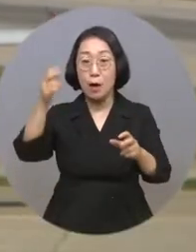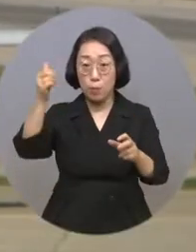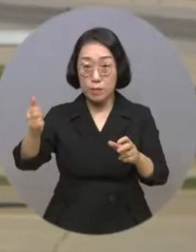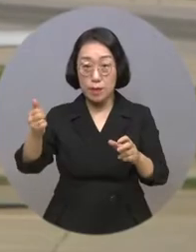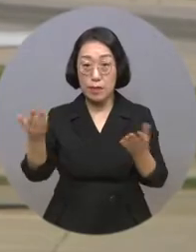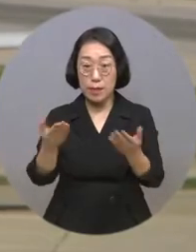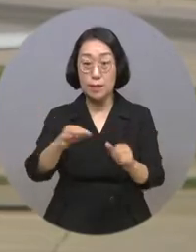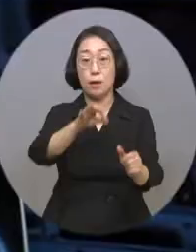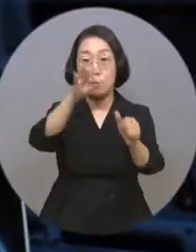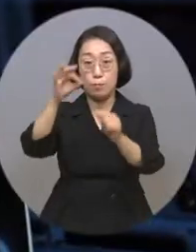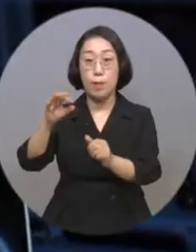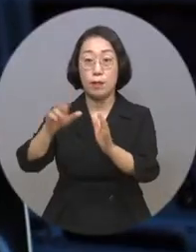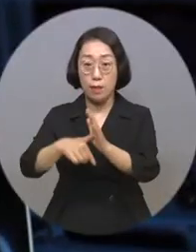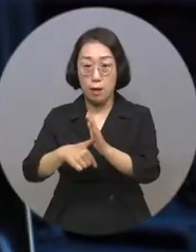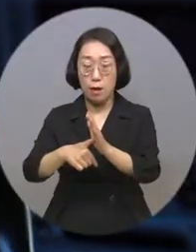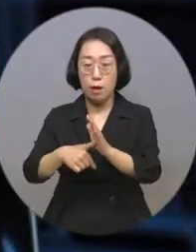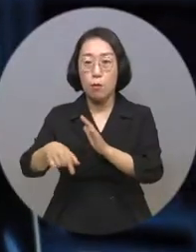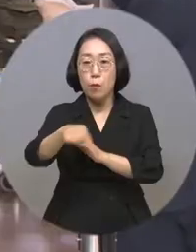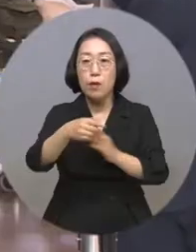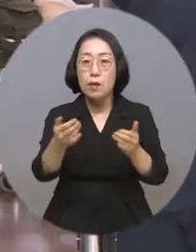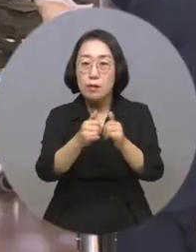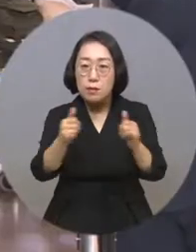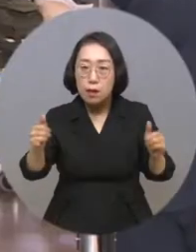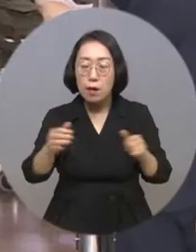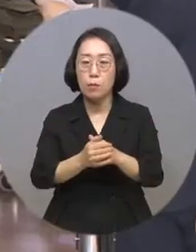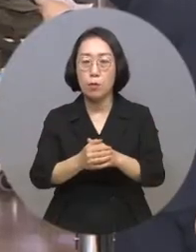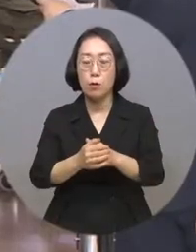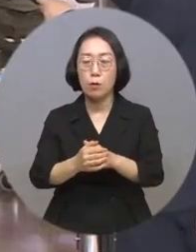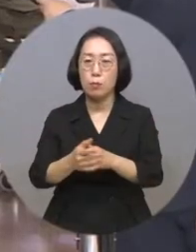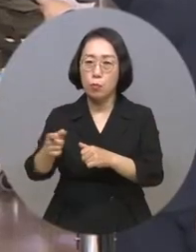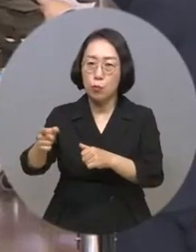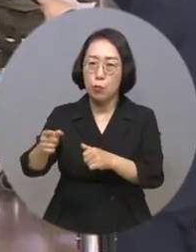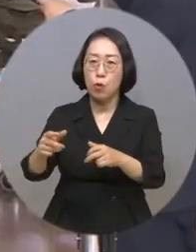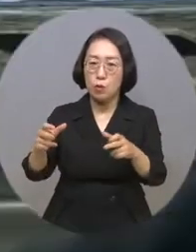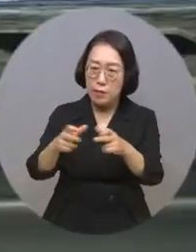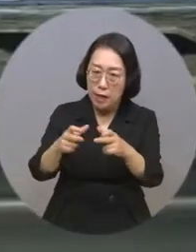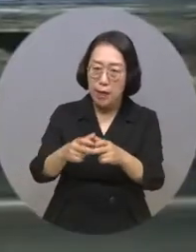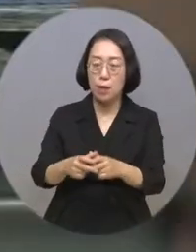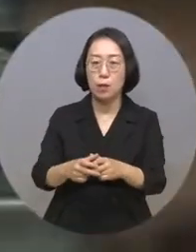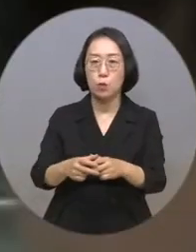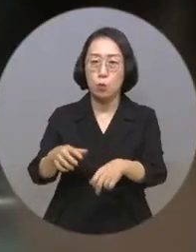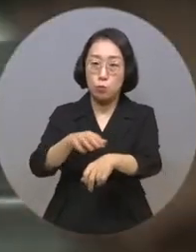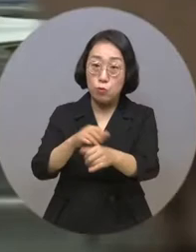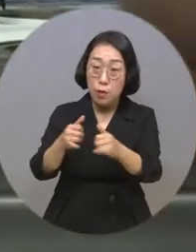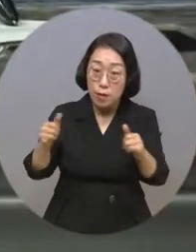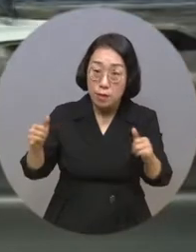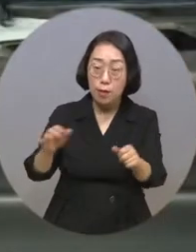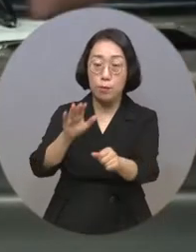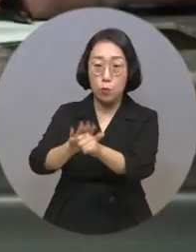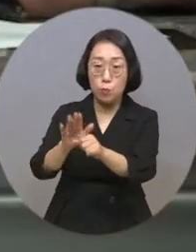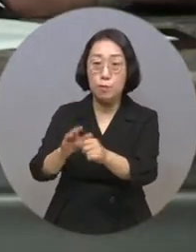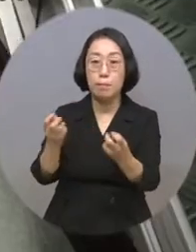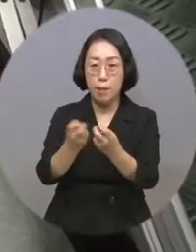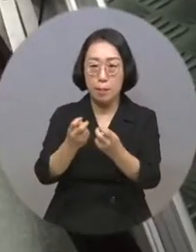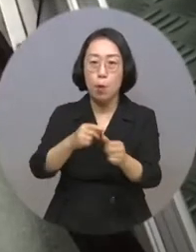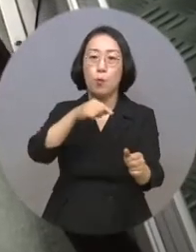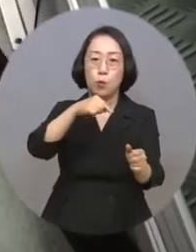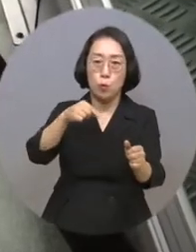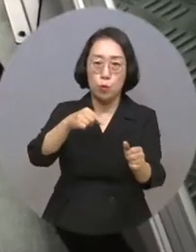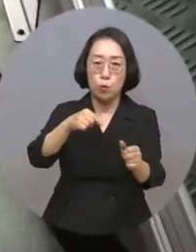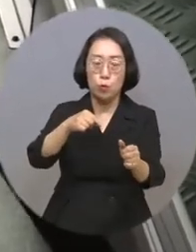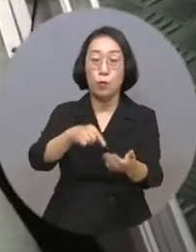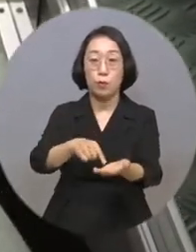고용할 경우 해당 종사자에 대해 교통 약장 서비스 에 관한 교육을 받도록 명시하고 있습니다 하지만